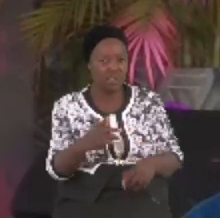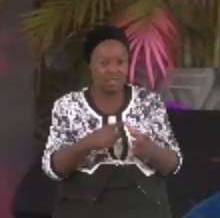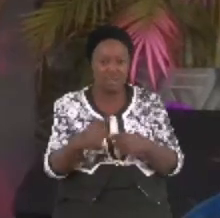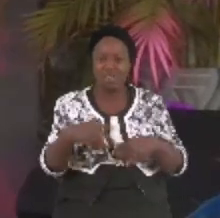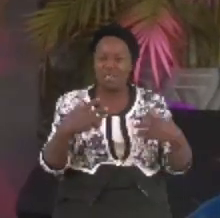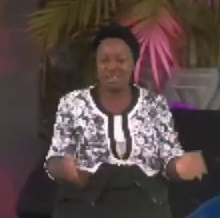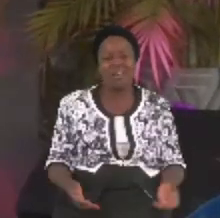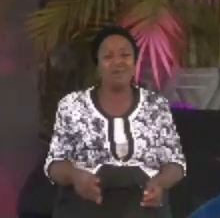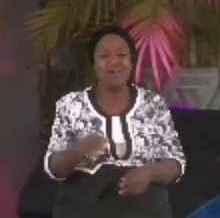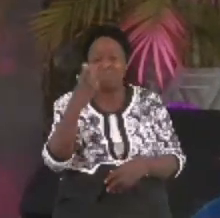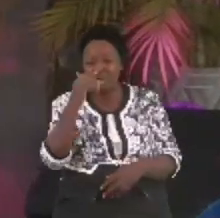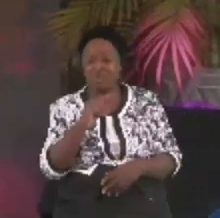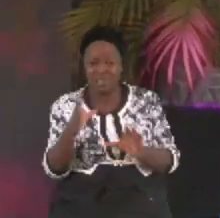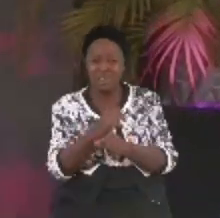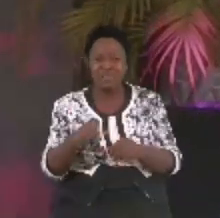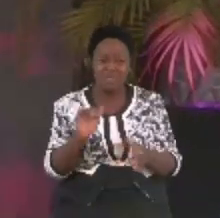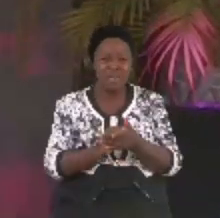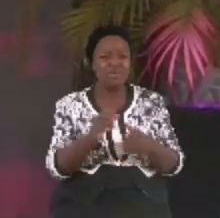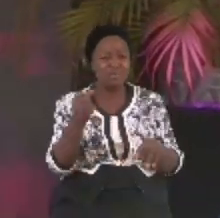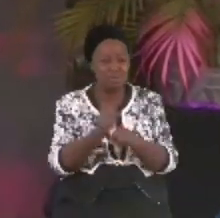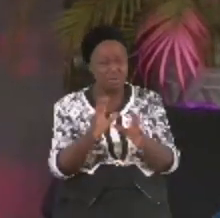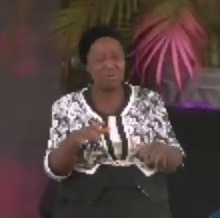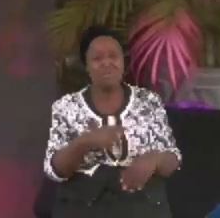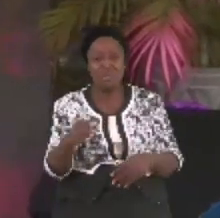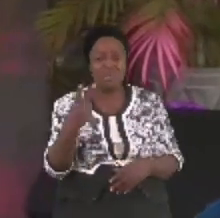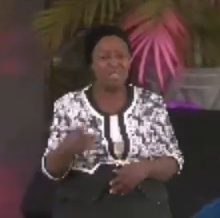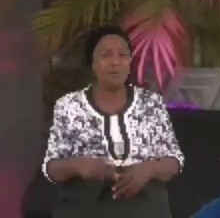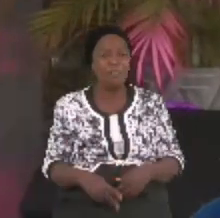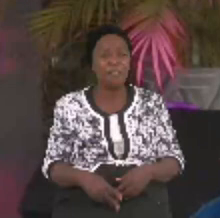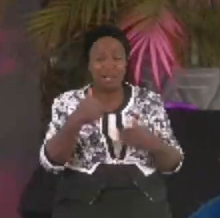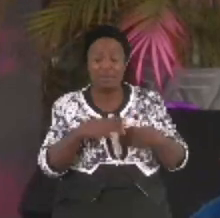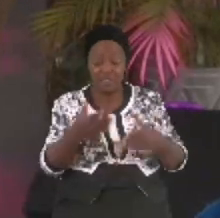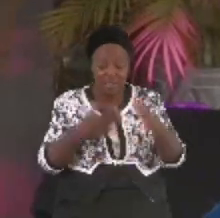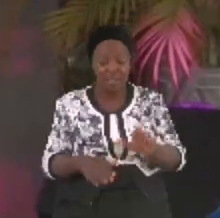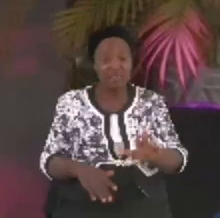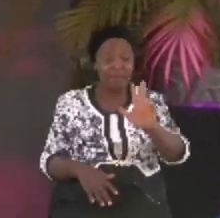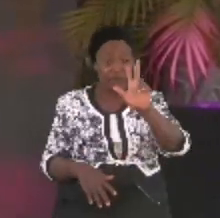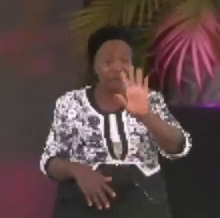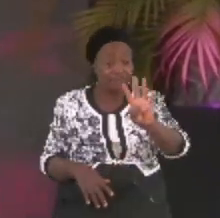il sent déjà, car il y a 4 jours qu'il est là.